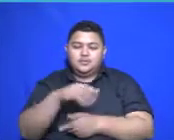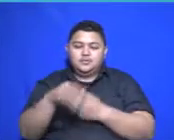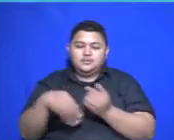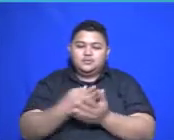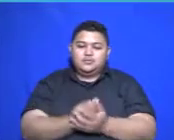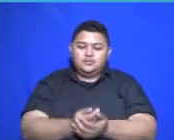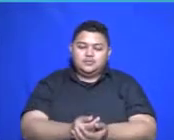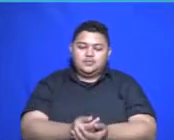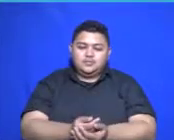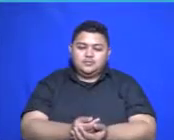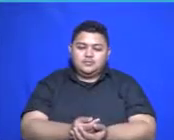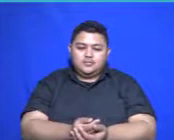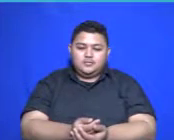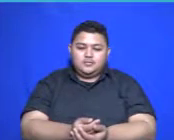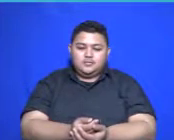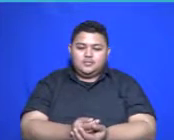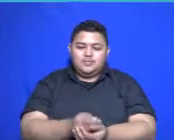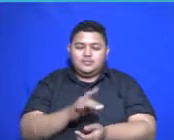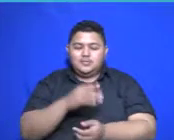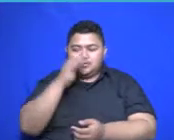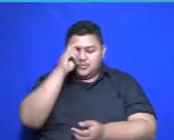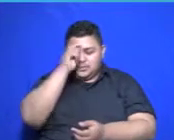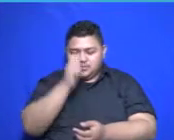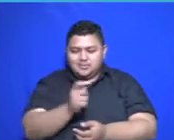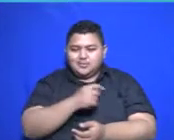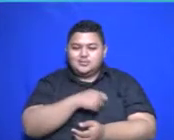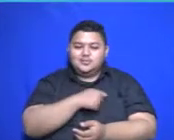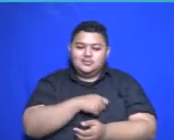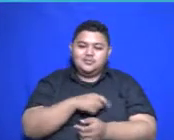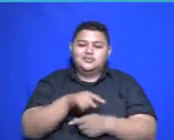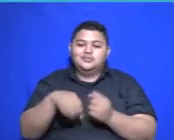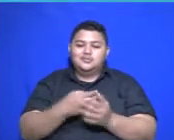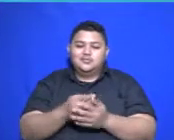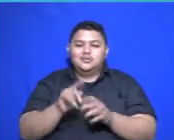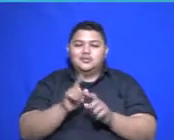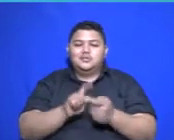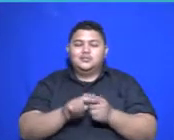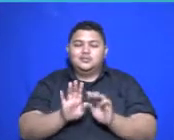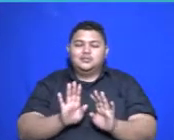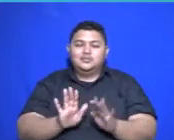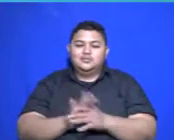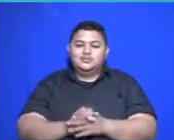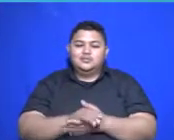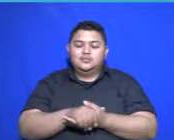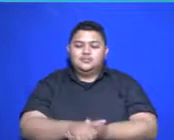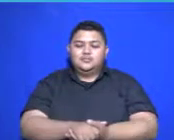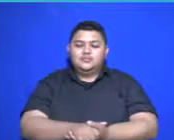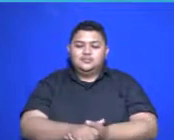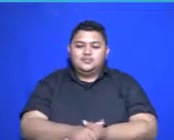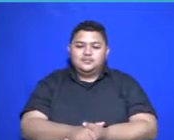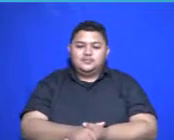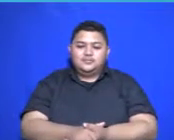Saya hormati moderator dan Pak Menteri dan Ketua Inmakro yang saya hormati juga hadirin yang